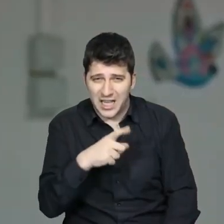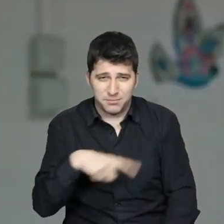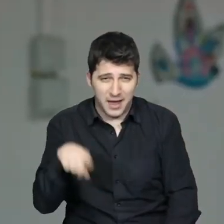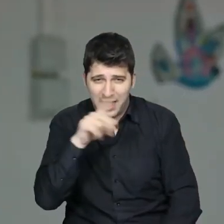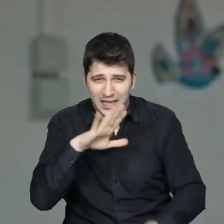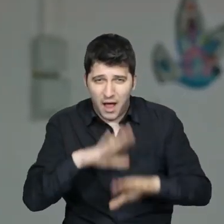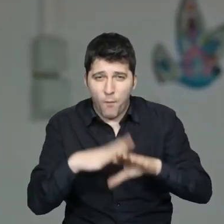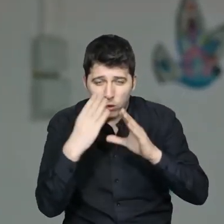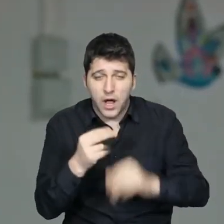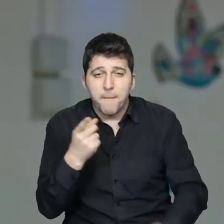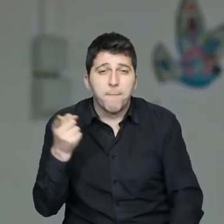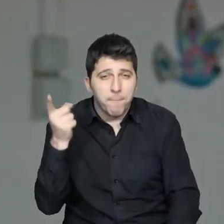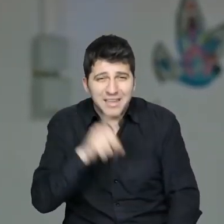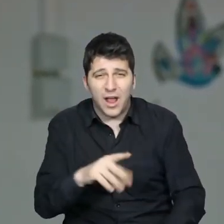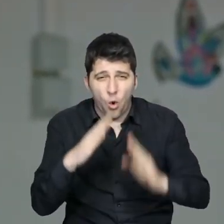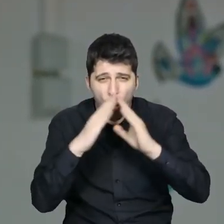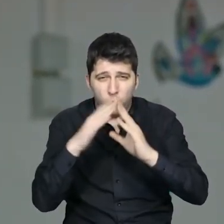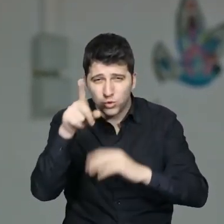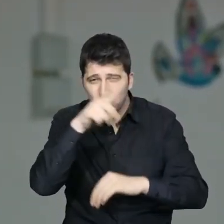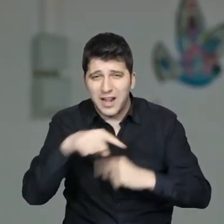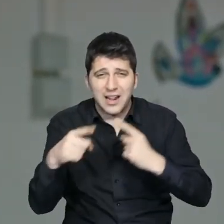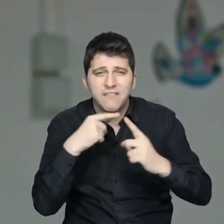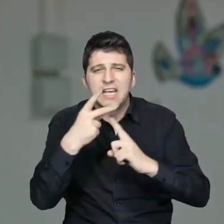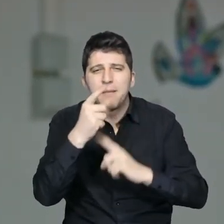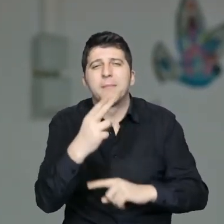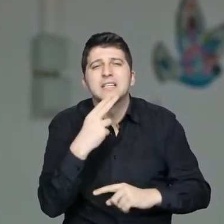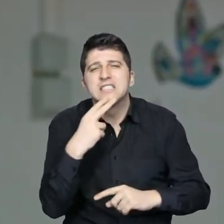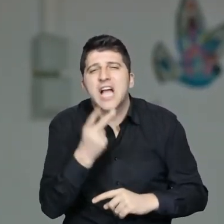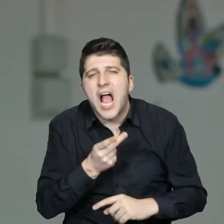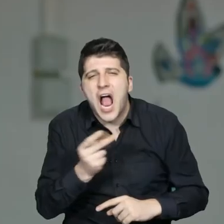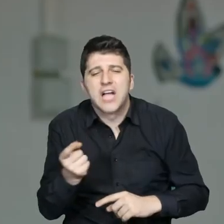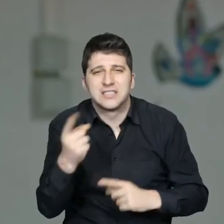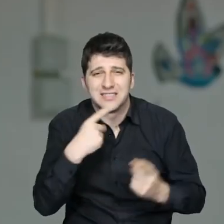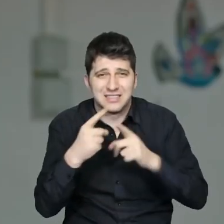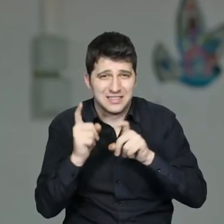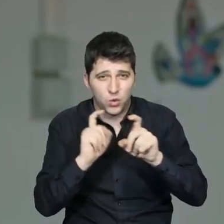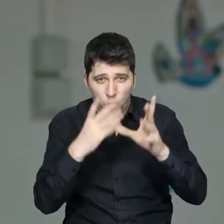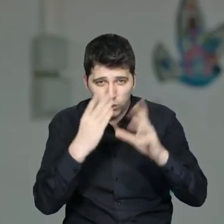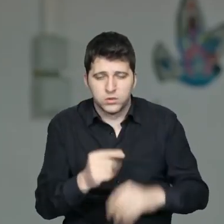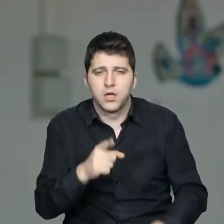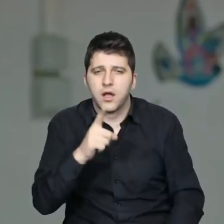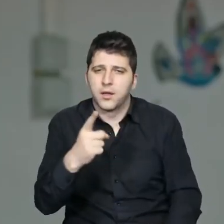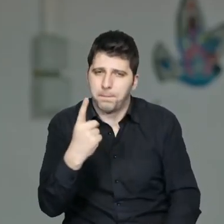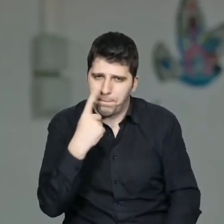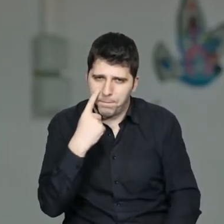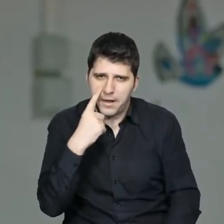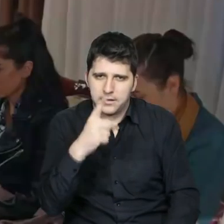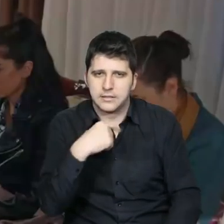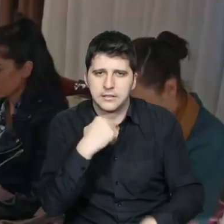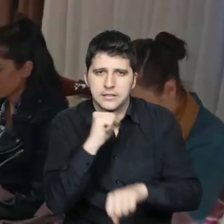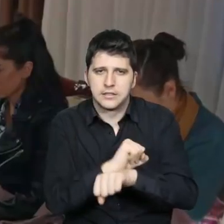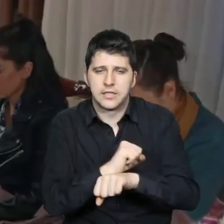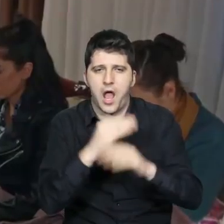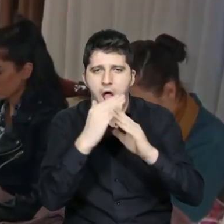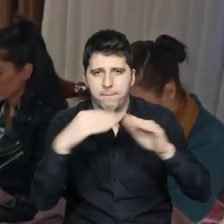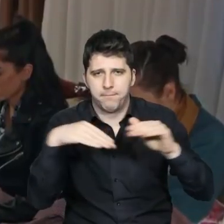yaparsanız... ...eğer bir daha konu komşuya İbrahim'in kızları kaçtı maçtı dedirtirseniz... O zaman görürsünüz esir kampını.